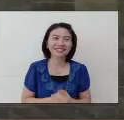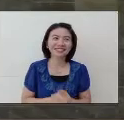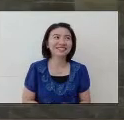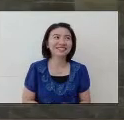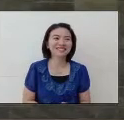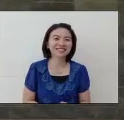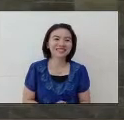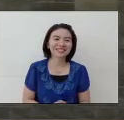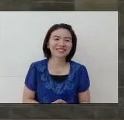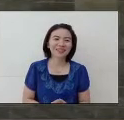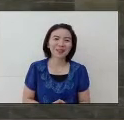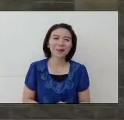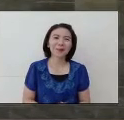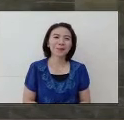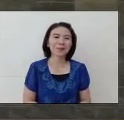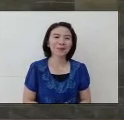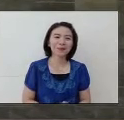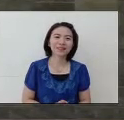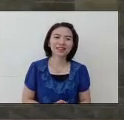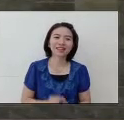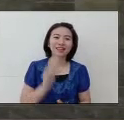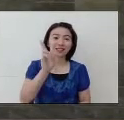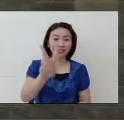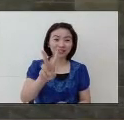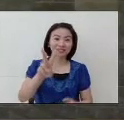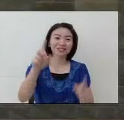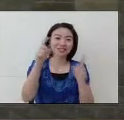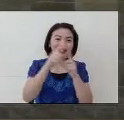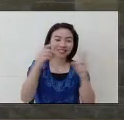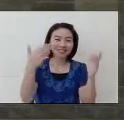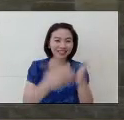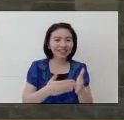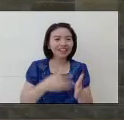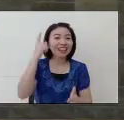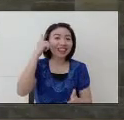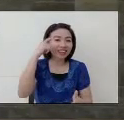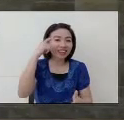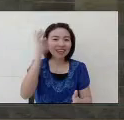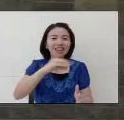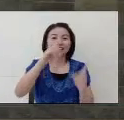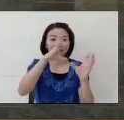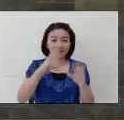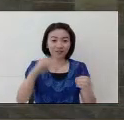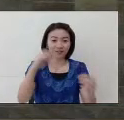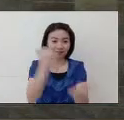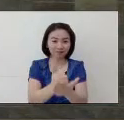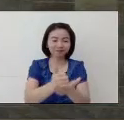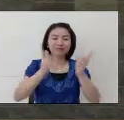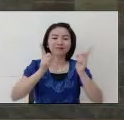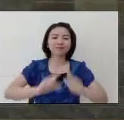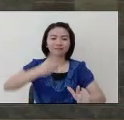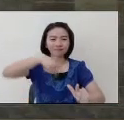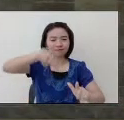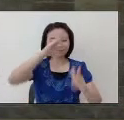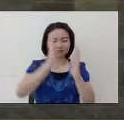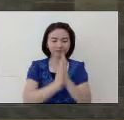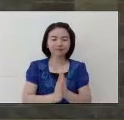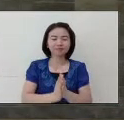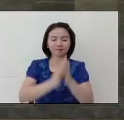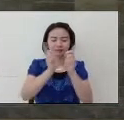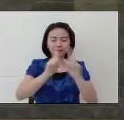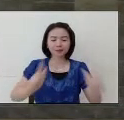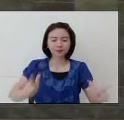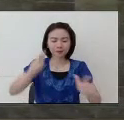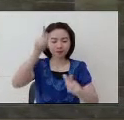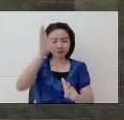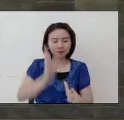natin, two words, napakalaga mga kapatid, think and do. Alright? Tayo po muna, sandaling manalangin. Dakilang Diyos,